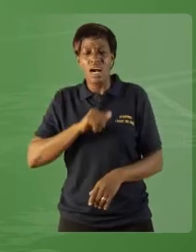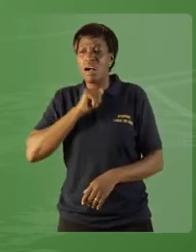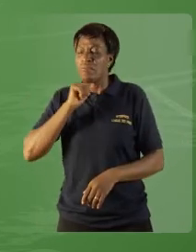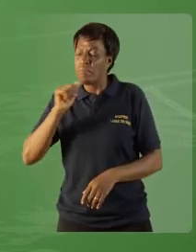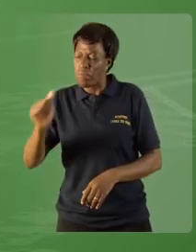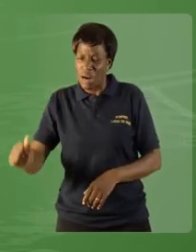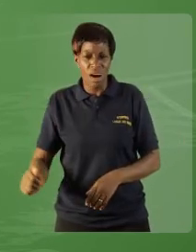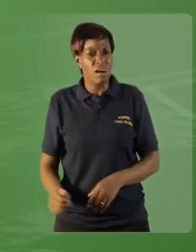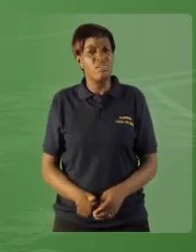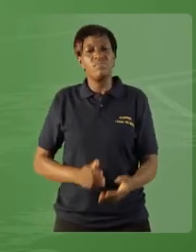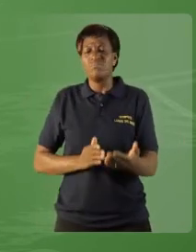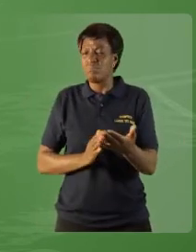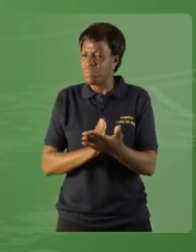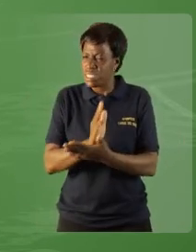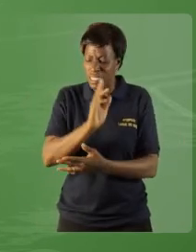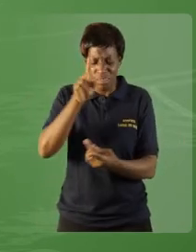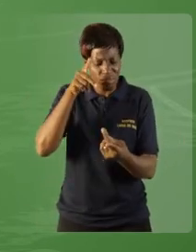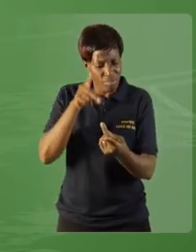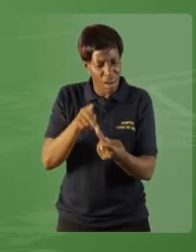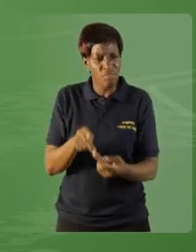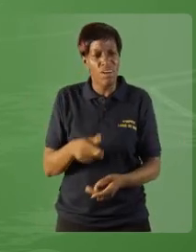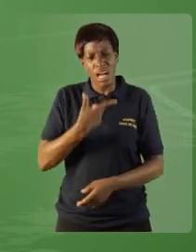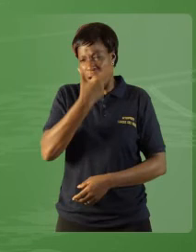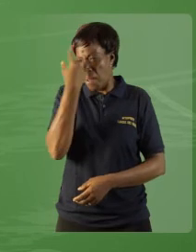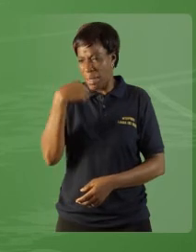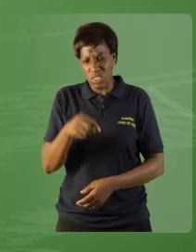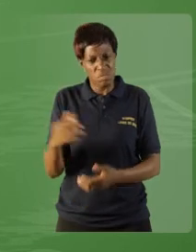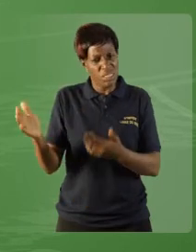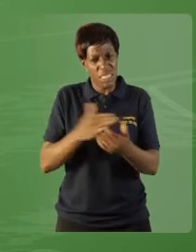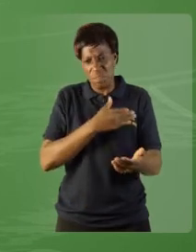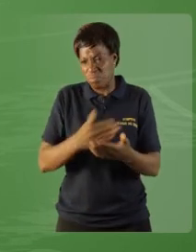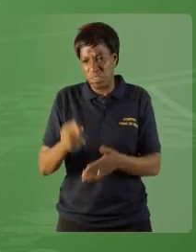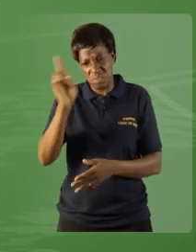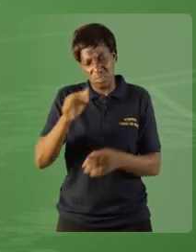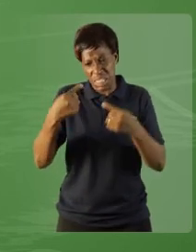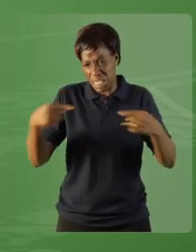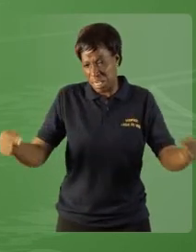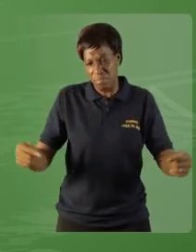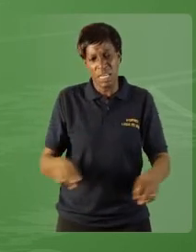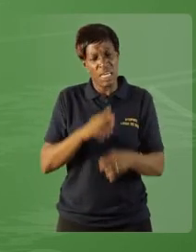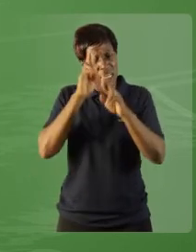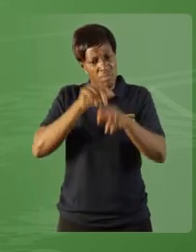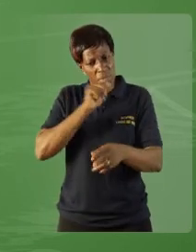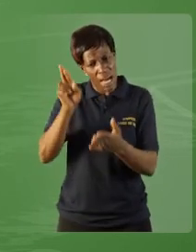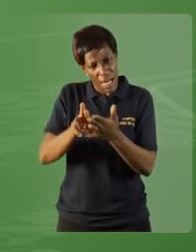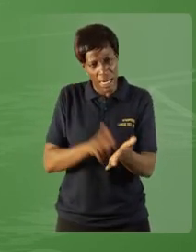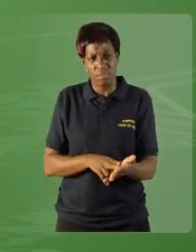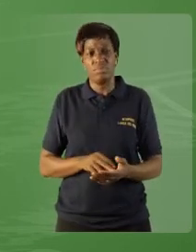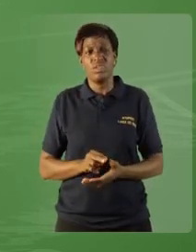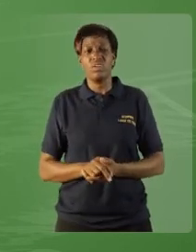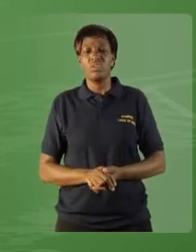totalement correct, parce que l'on y assiste à des libertés grammaticales et lexicales. Il est utilisé